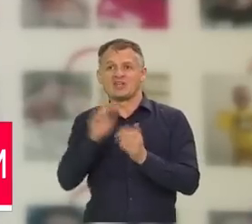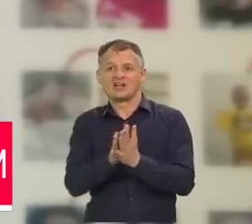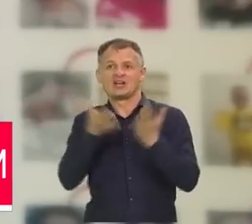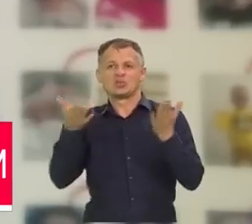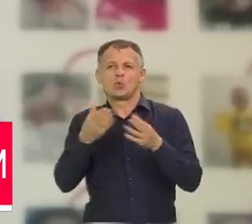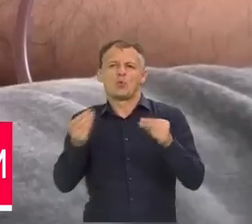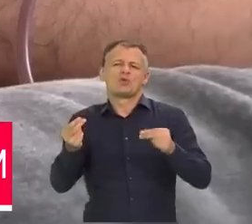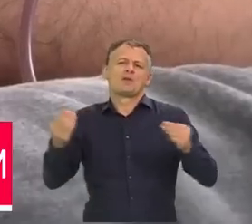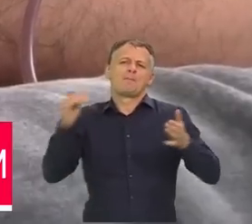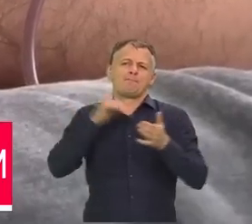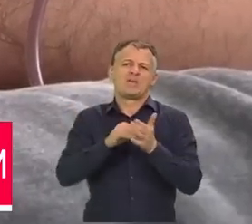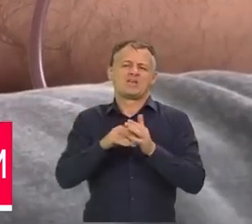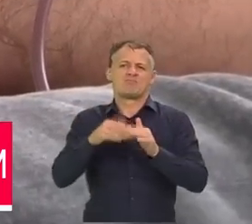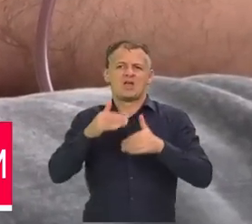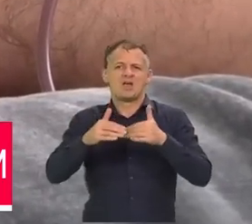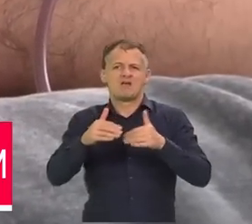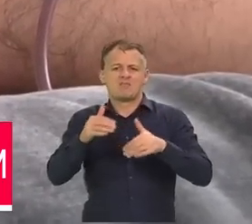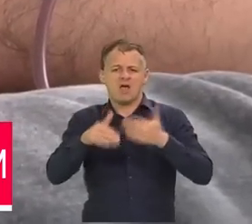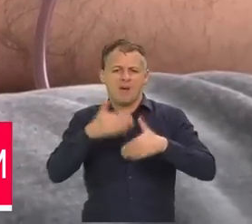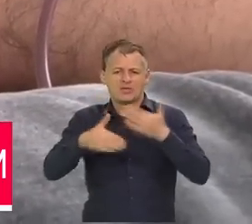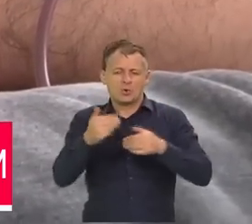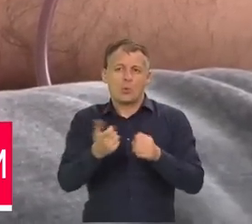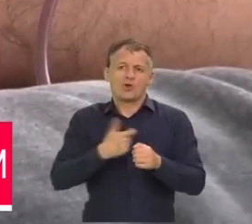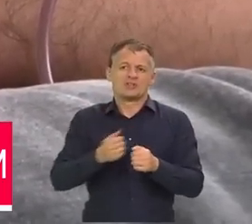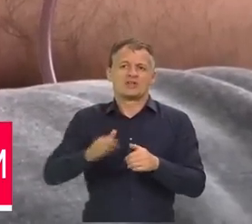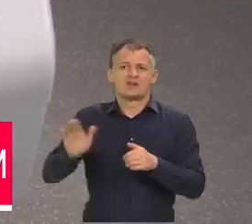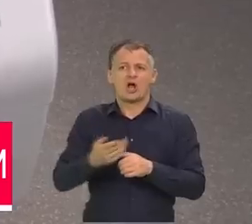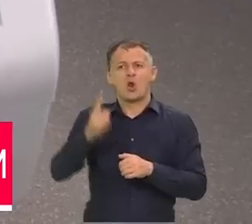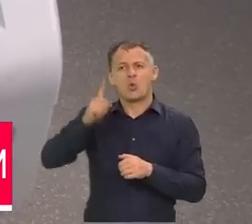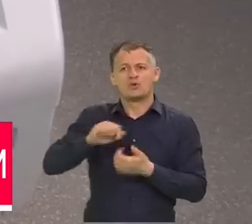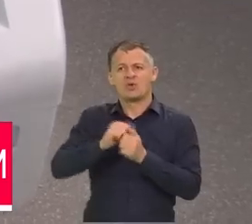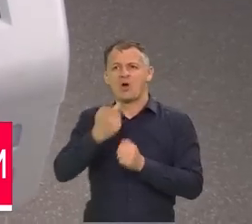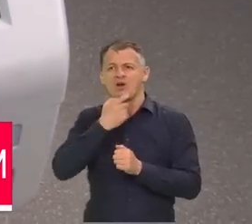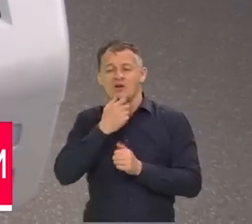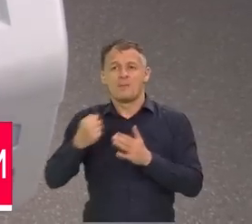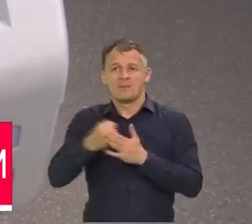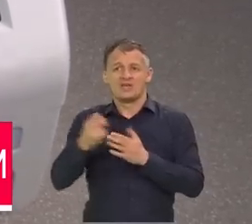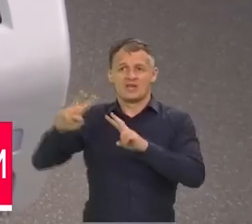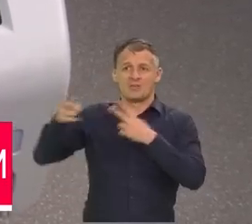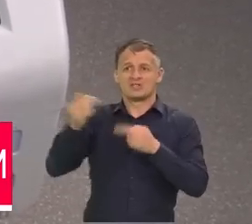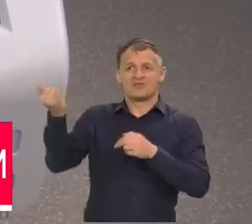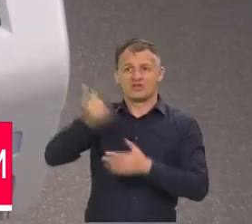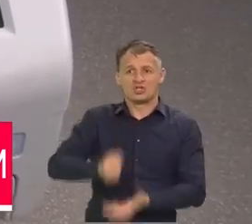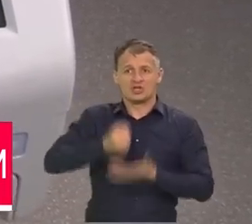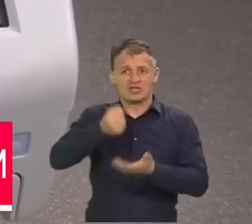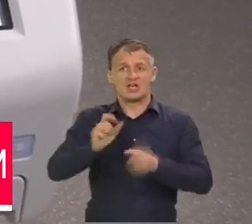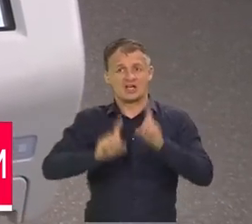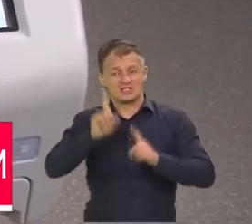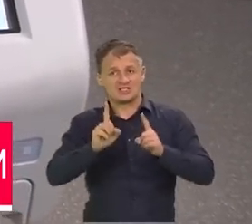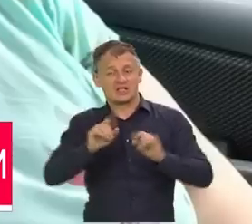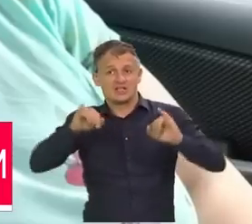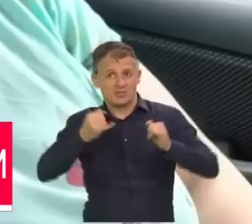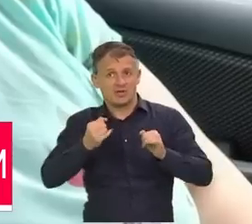de combinații posibile. S-ar putea să treacă luni sau ani înainte să fiți chemați să donați, dar, dacă se va întâmpla, veți dărui